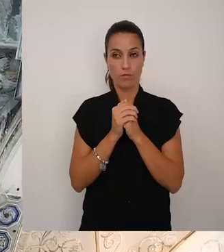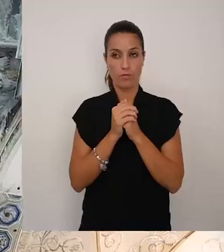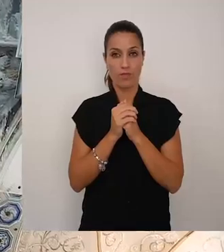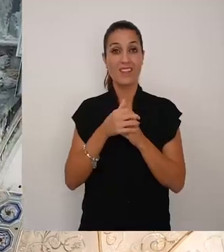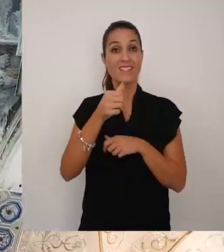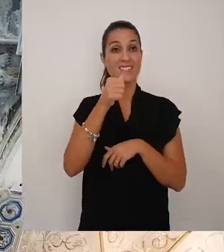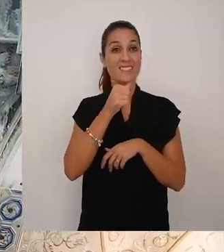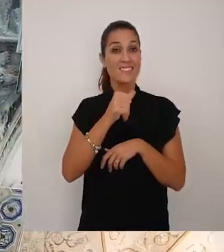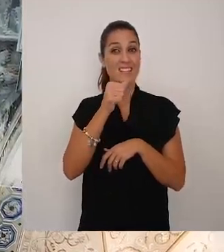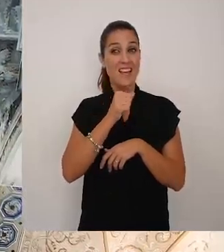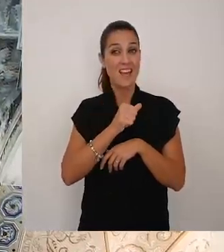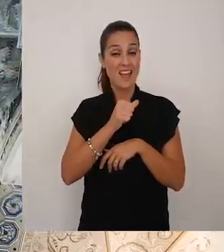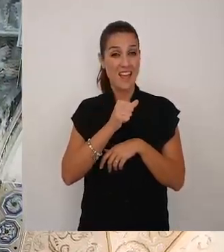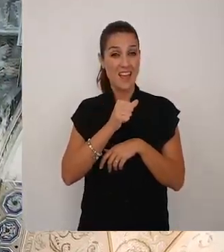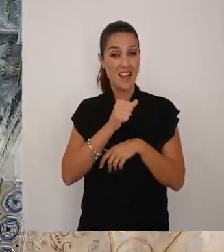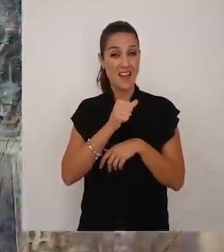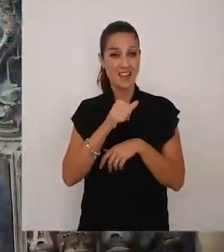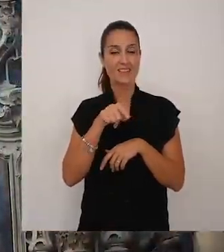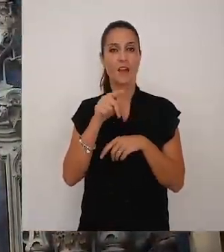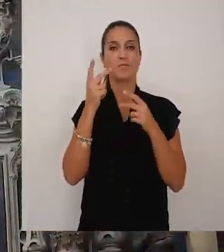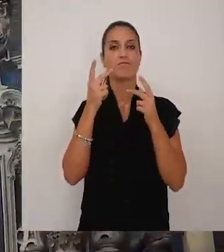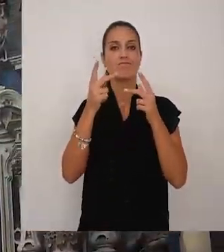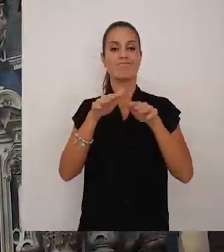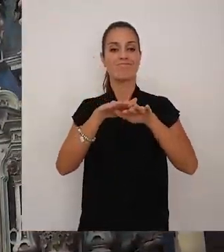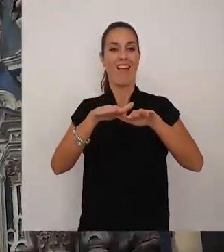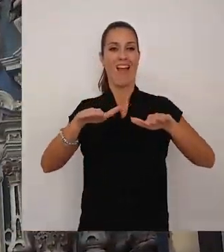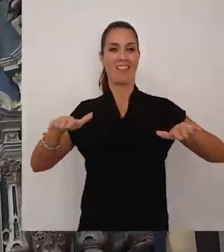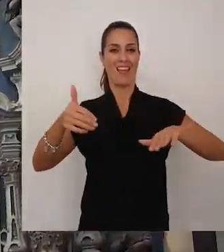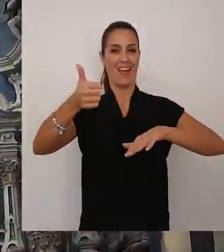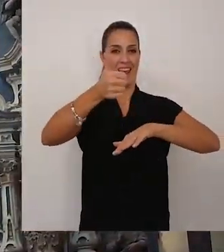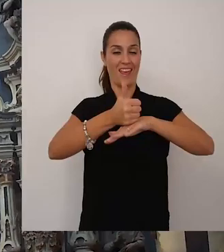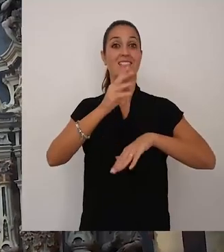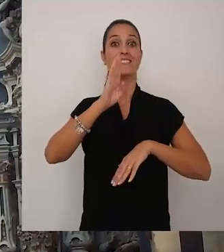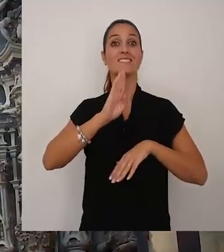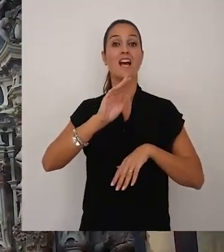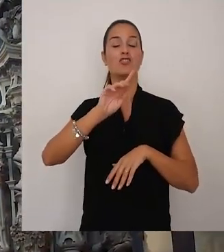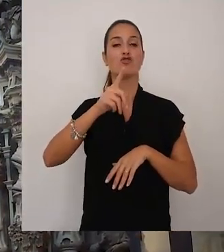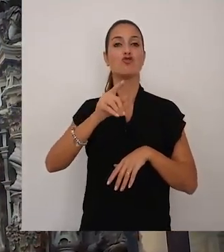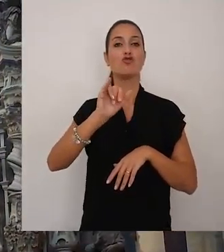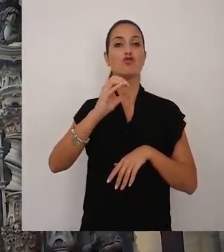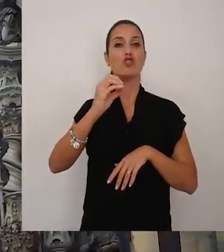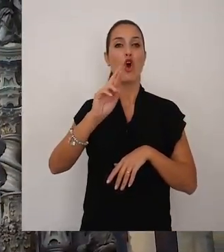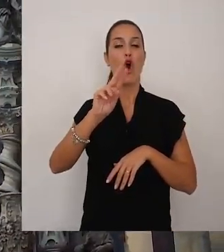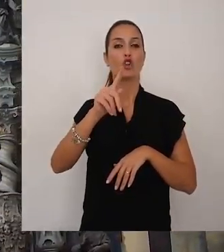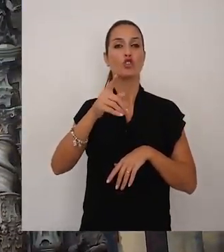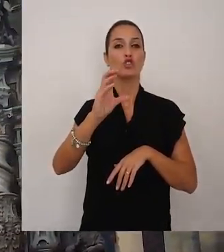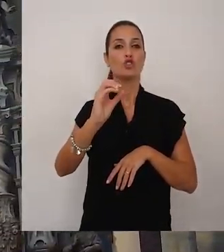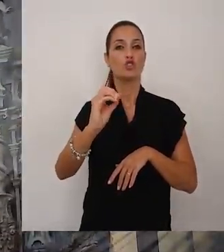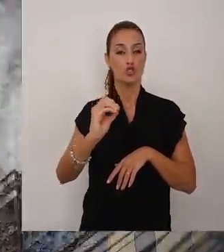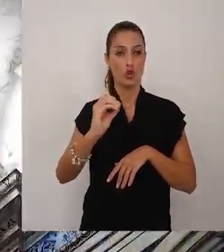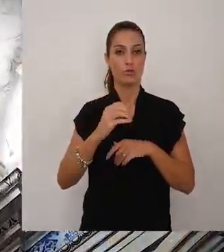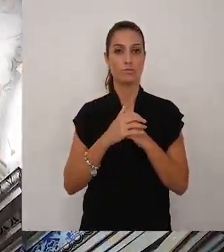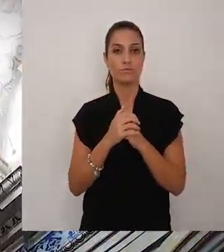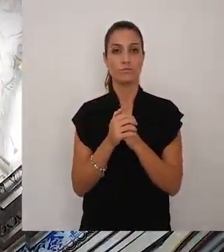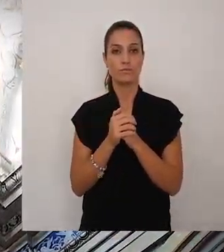La devozione esternatese è raccolta nella macchina dell'altare, dedicato a San Giorgio, patrono della città.